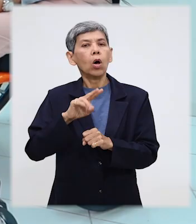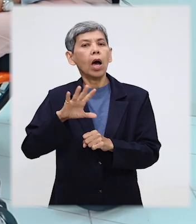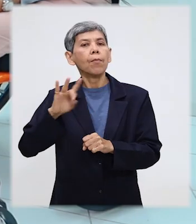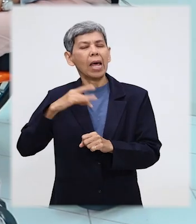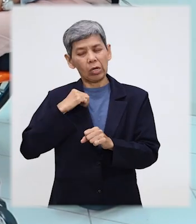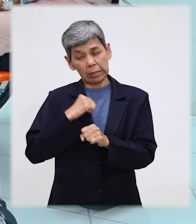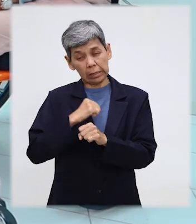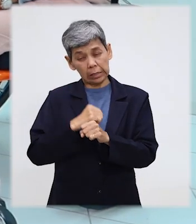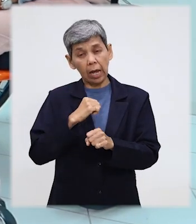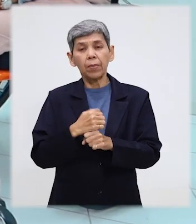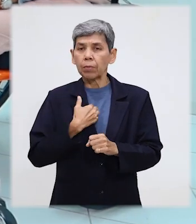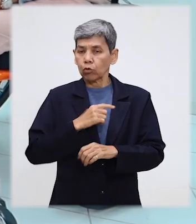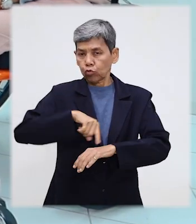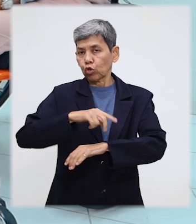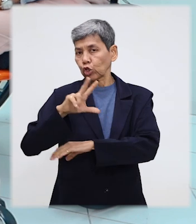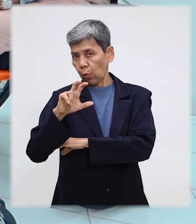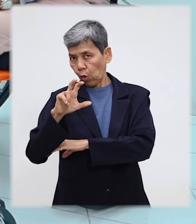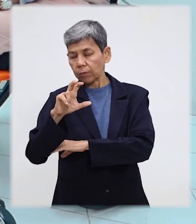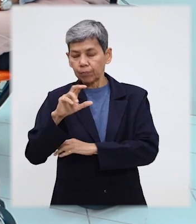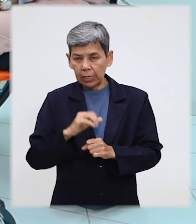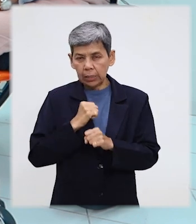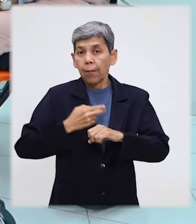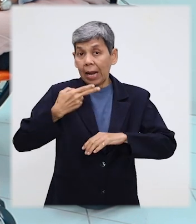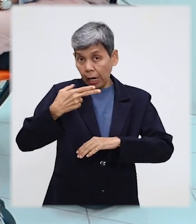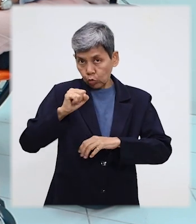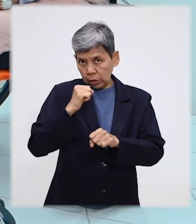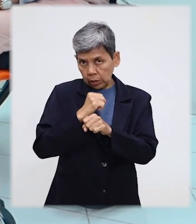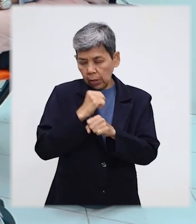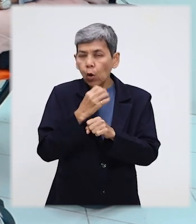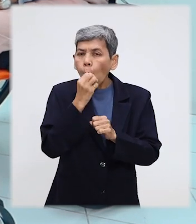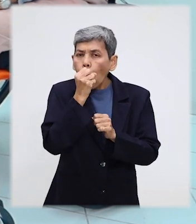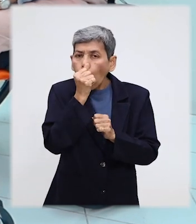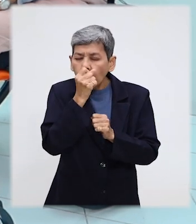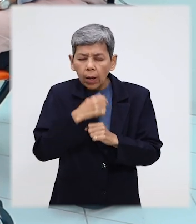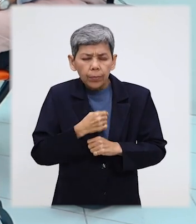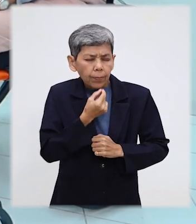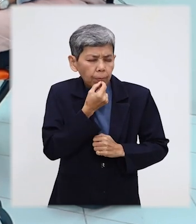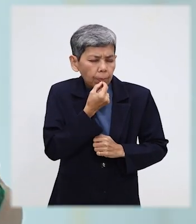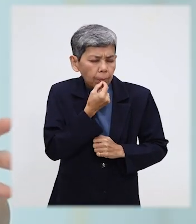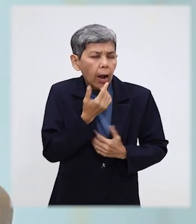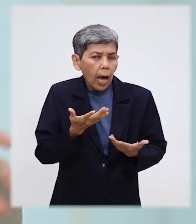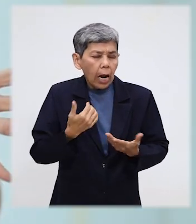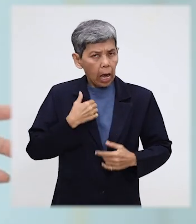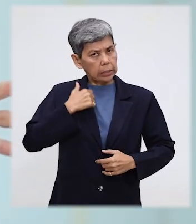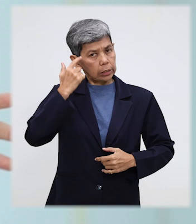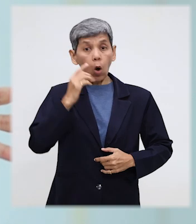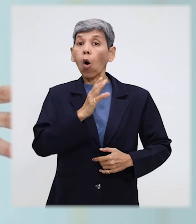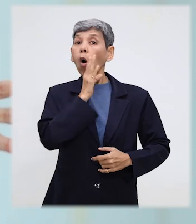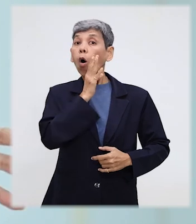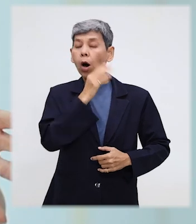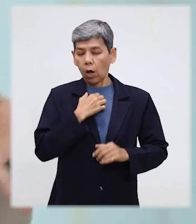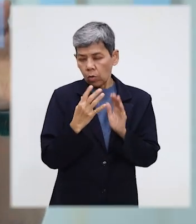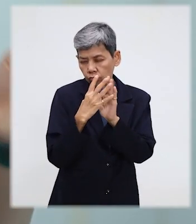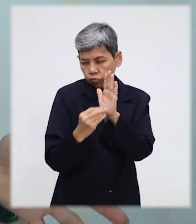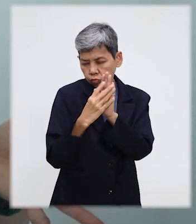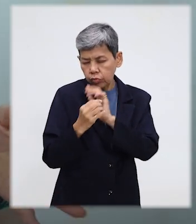ทำงานแล้วก็มีอบรมให้300ชั่วโมง ค่ะ เป็นหลักสูตรผู้ทดสอบทางภาษาสัมผัสเบื้องต้นเราก็เลยว่าเอ๊ะถ้าเกิดเราเ